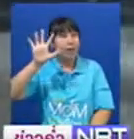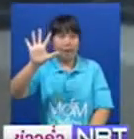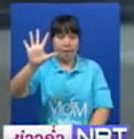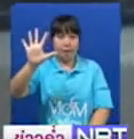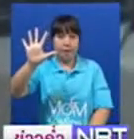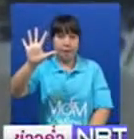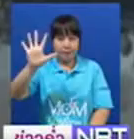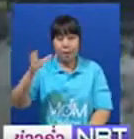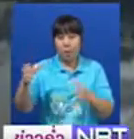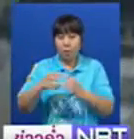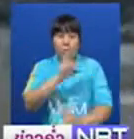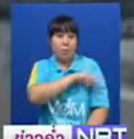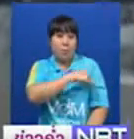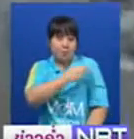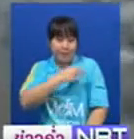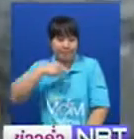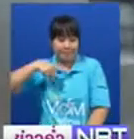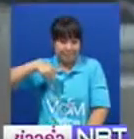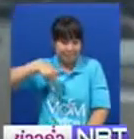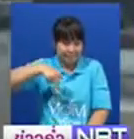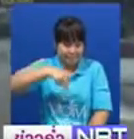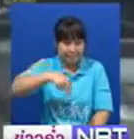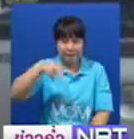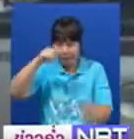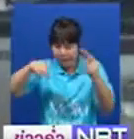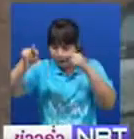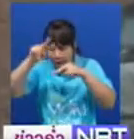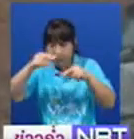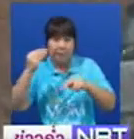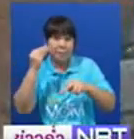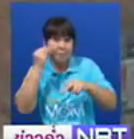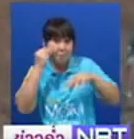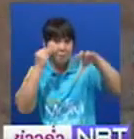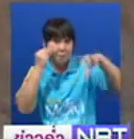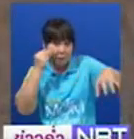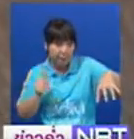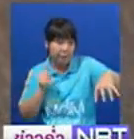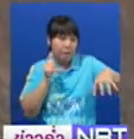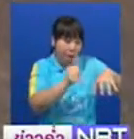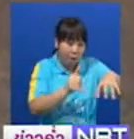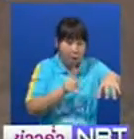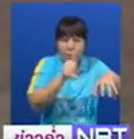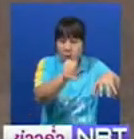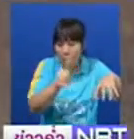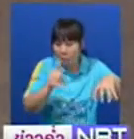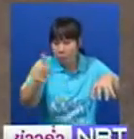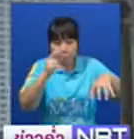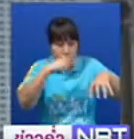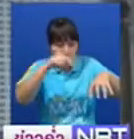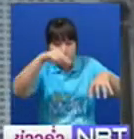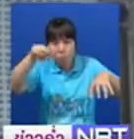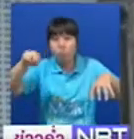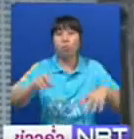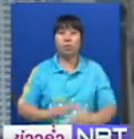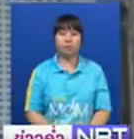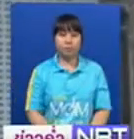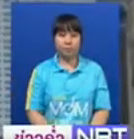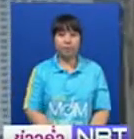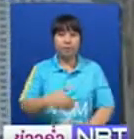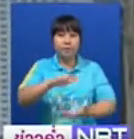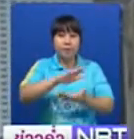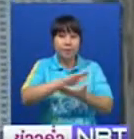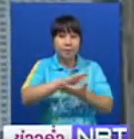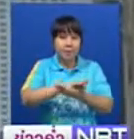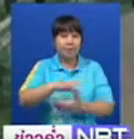พร้อมจัดทีมแพทย์เดินเท้าเพื่อค้นหาผู้ป่วยถึงบ้านเพื่อให้เข้าสู่ระบบการรักษาได้ทั่วถึงโรงเรียนล่อง